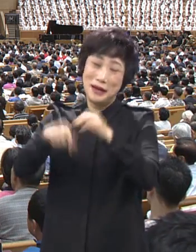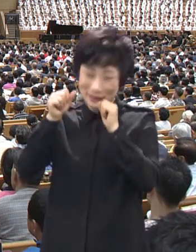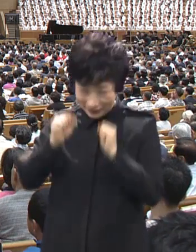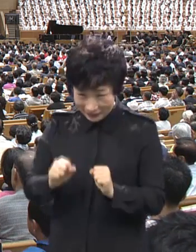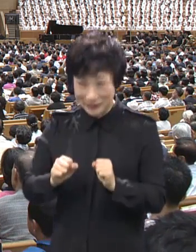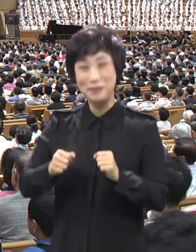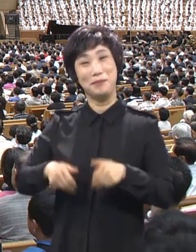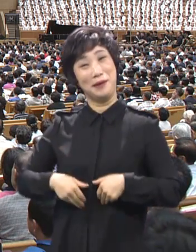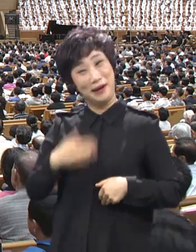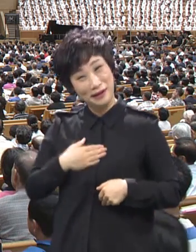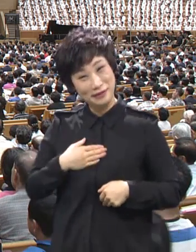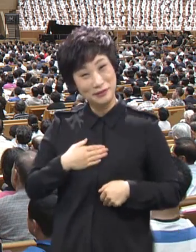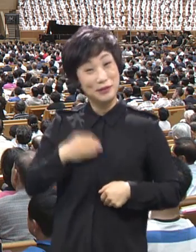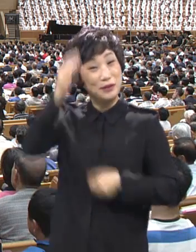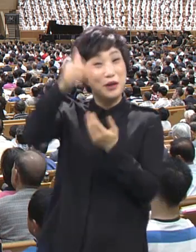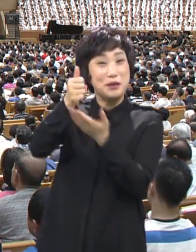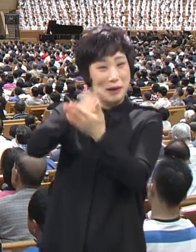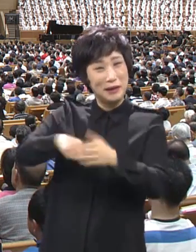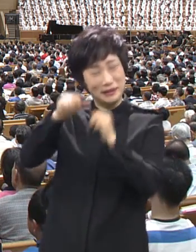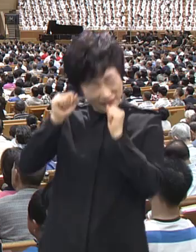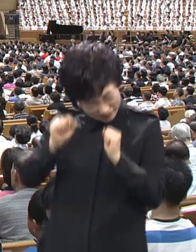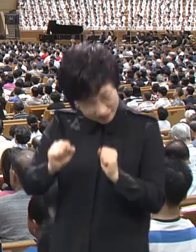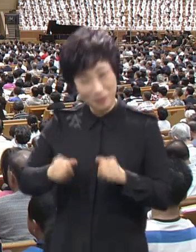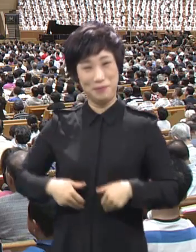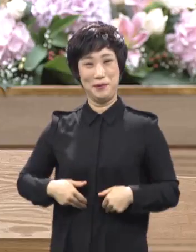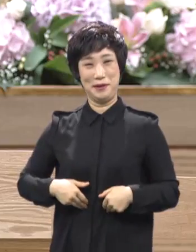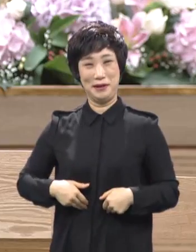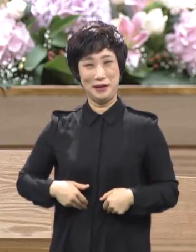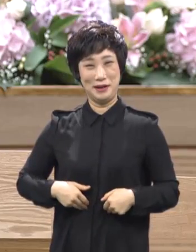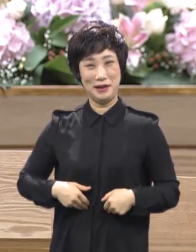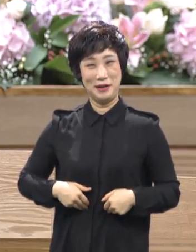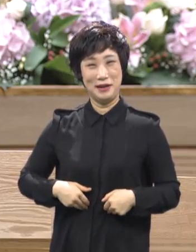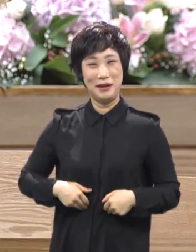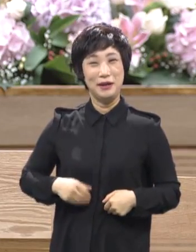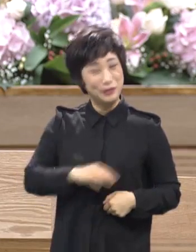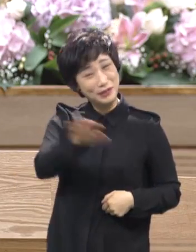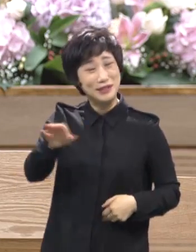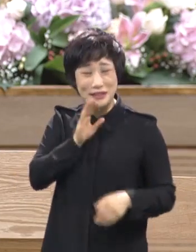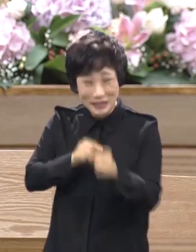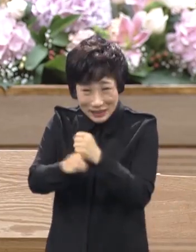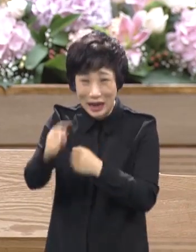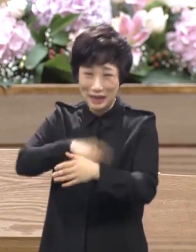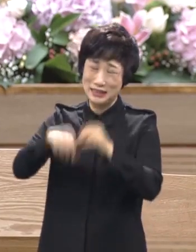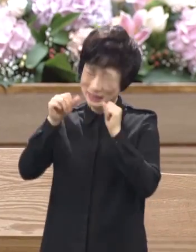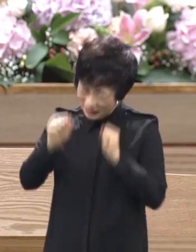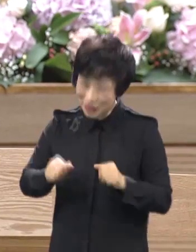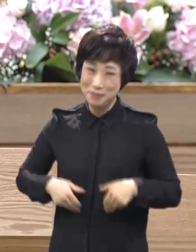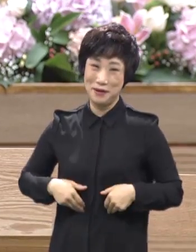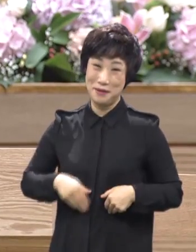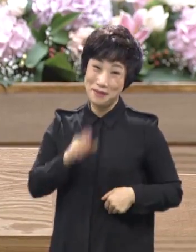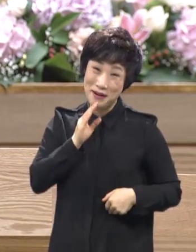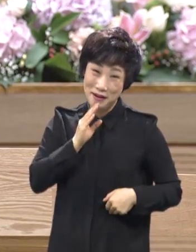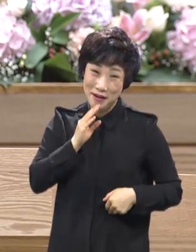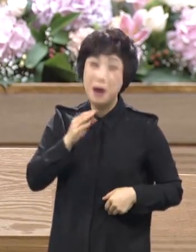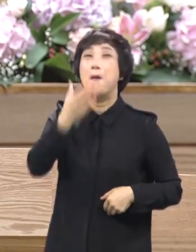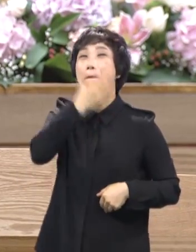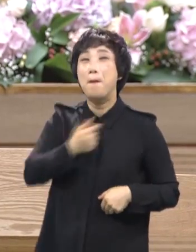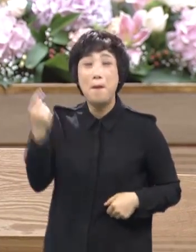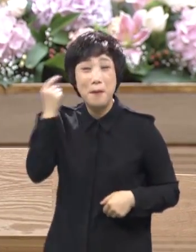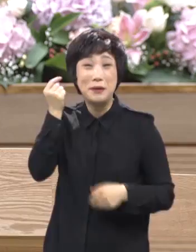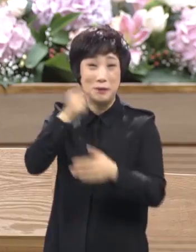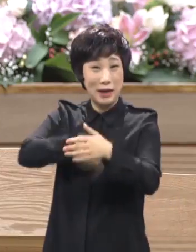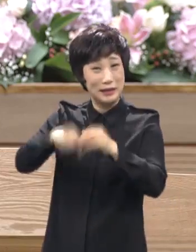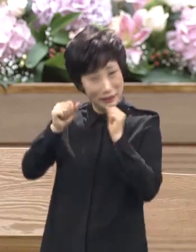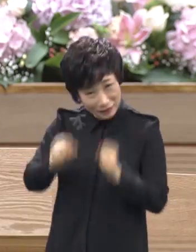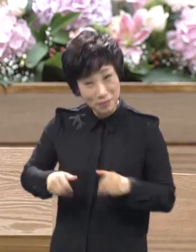된다. 그래서 성령 안에 있어야 된다. 그래서 진리 안에 있어야 된다. 그래서 복음 안에 있어야